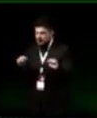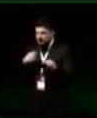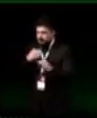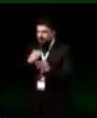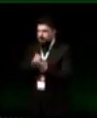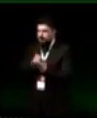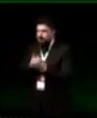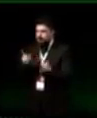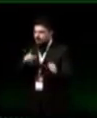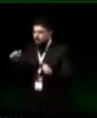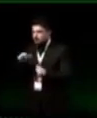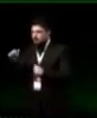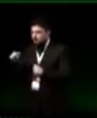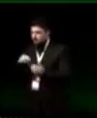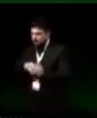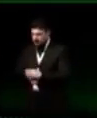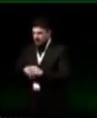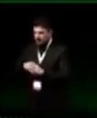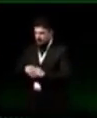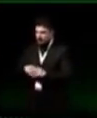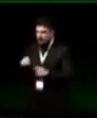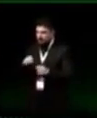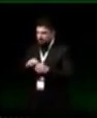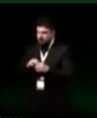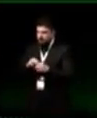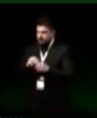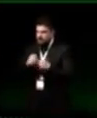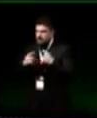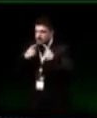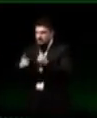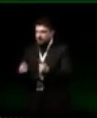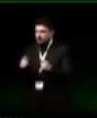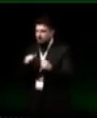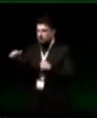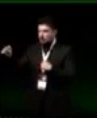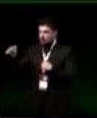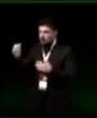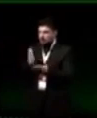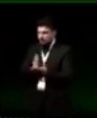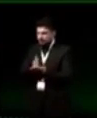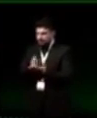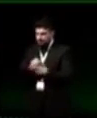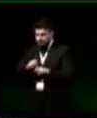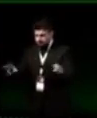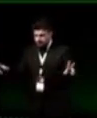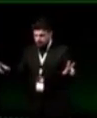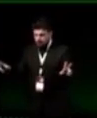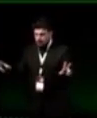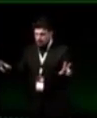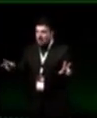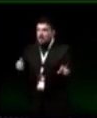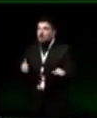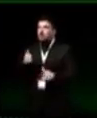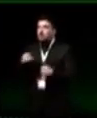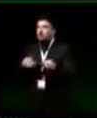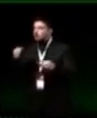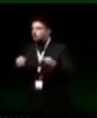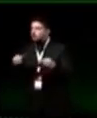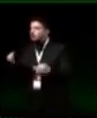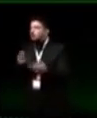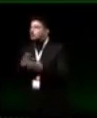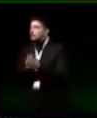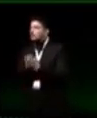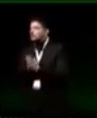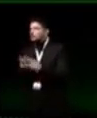alla pace. Stiamo dicendo semplicemente che non basta più. Mettere in discussione il fiscal compact non è soltanto giusto dal punto di